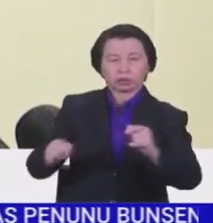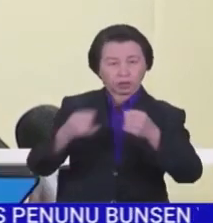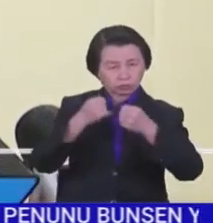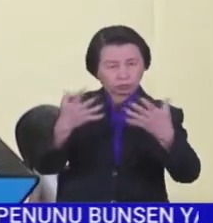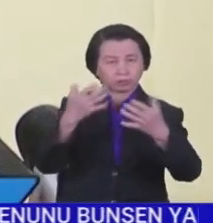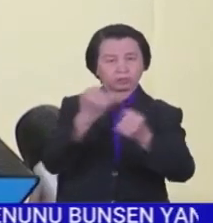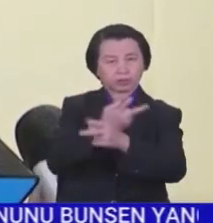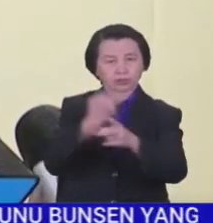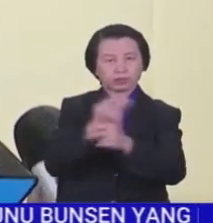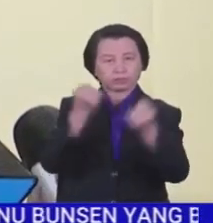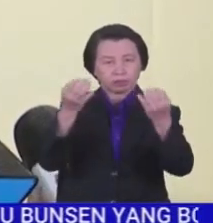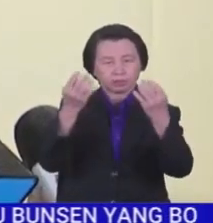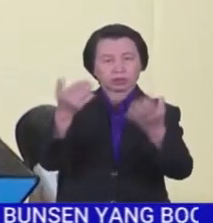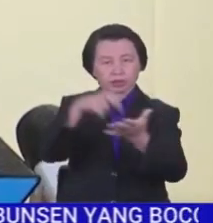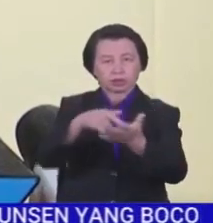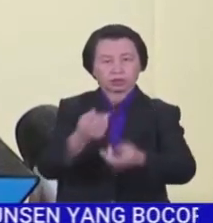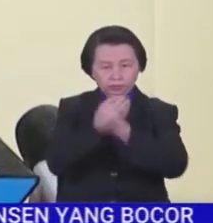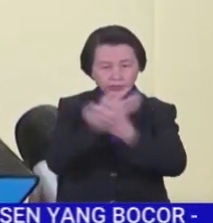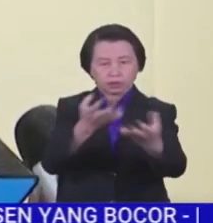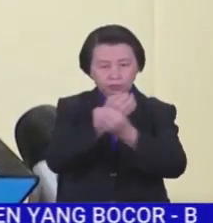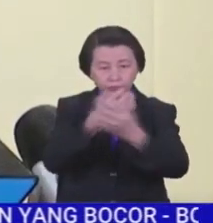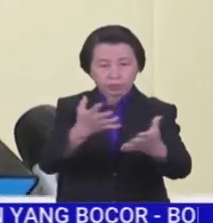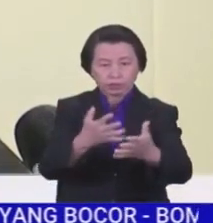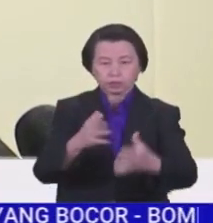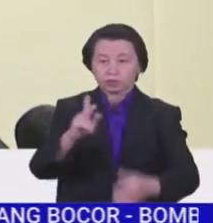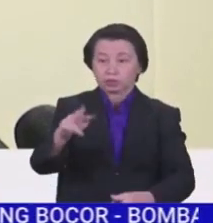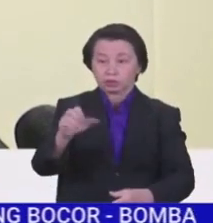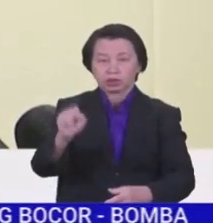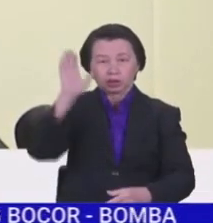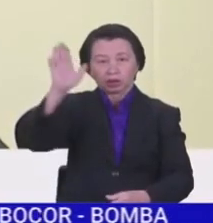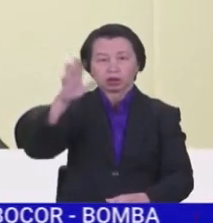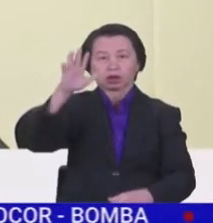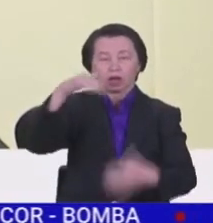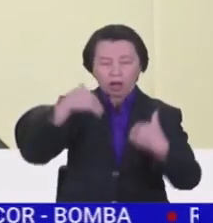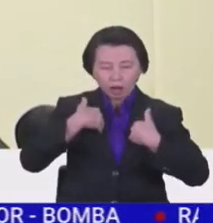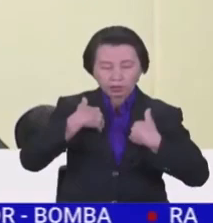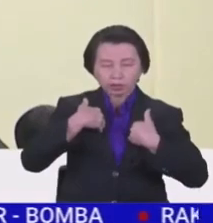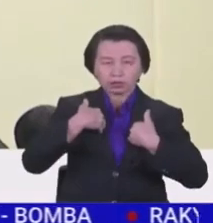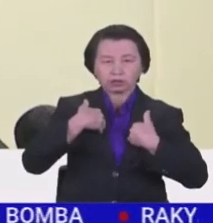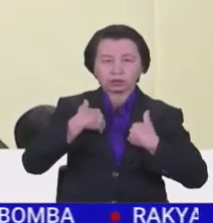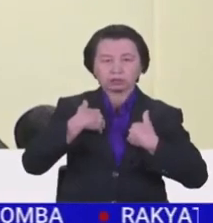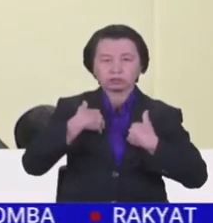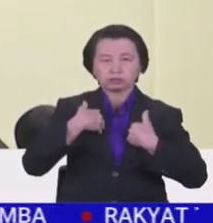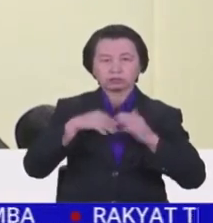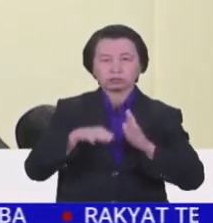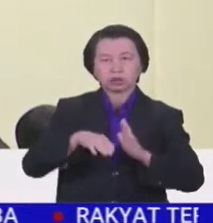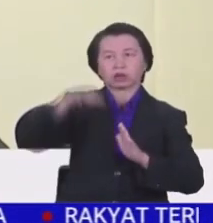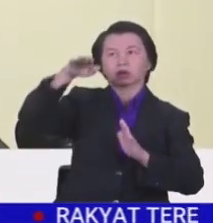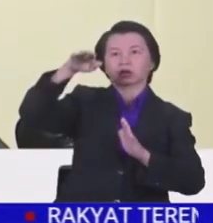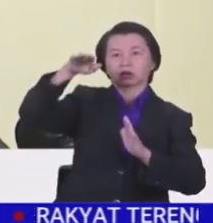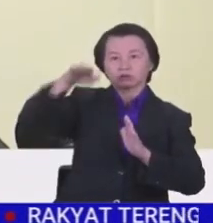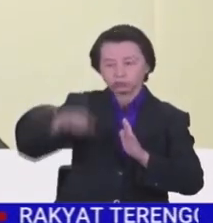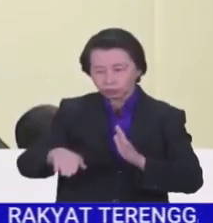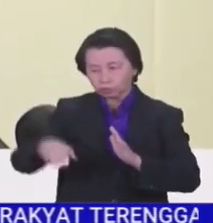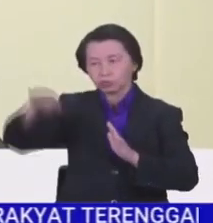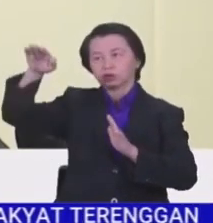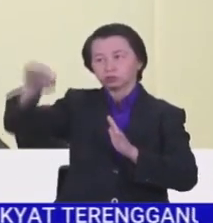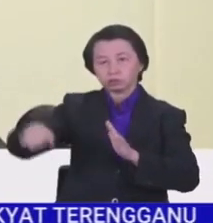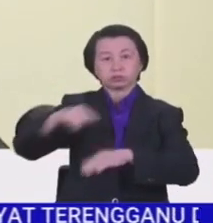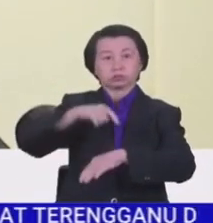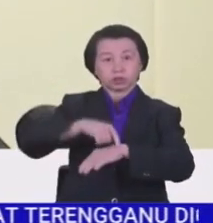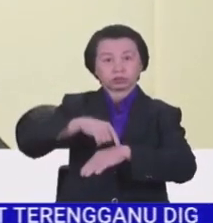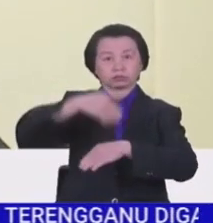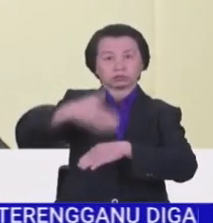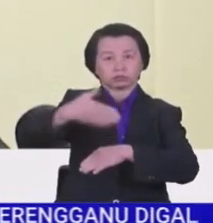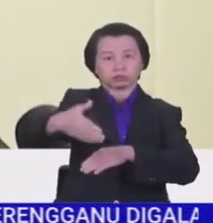berkali-kali, kes ini akan pasang surut. Dia akan ada gelombang yang akan datang dari masa ke semasa. Dan